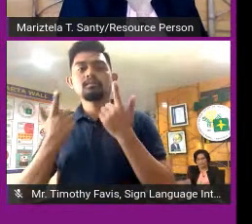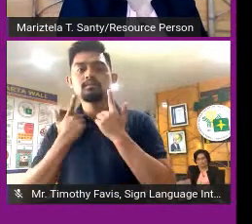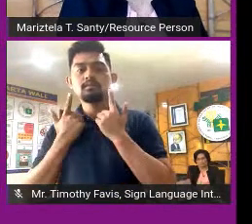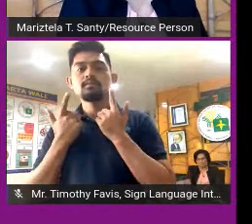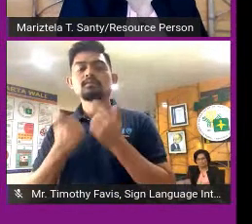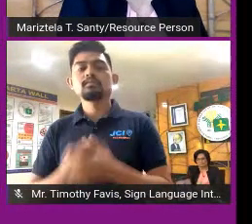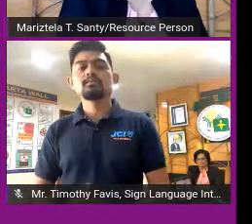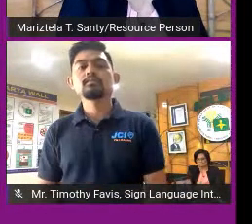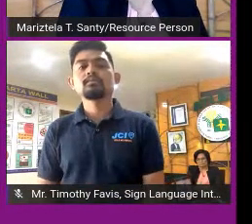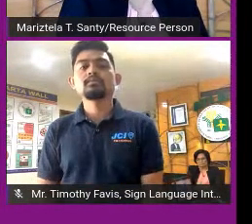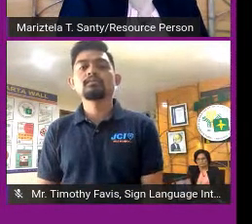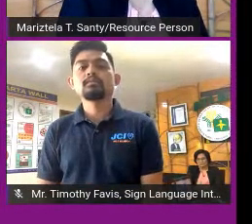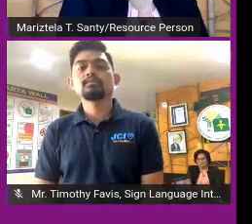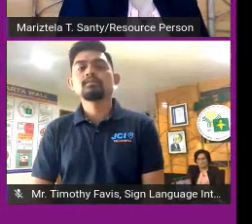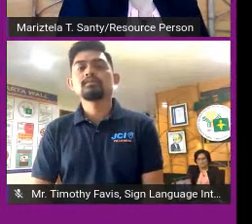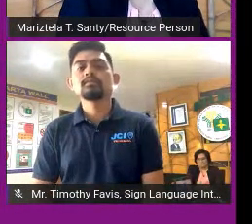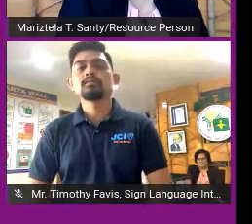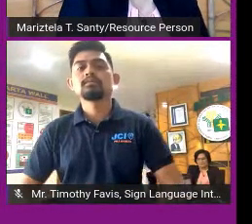Ano po?